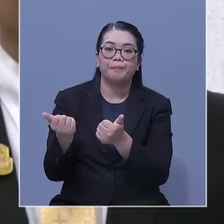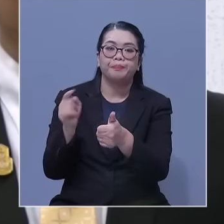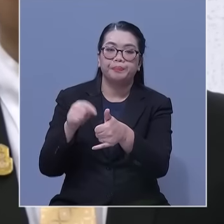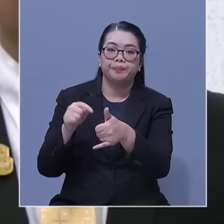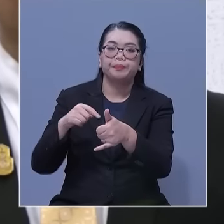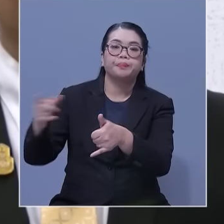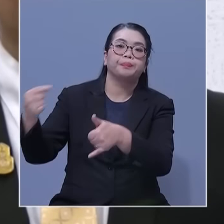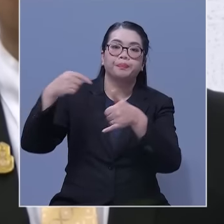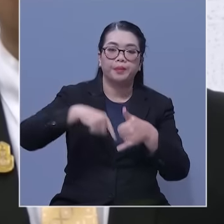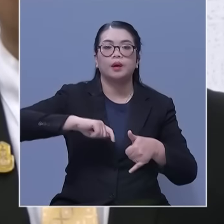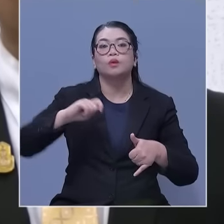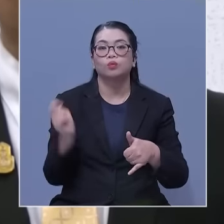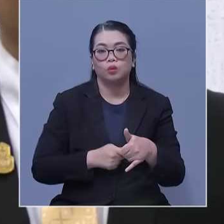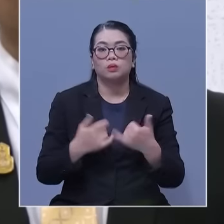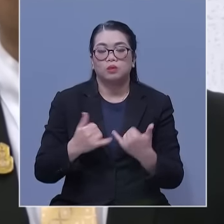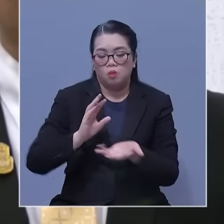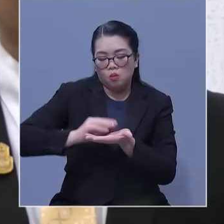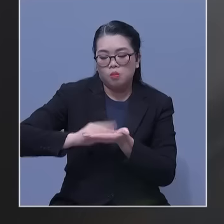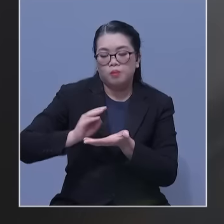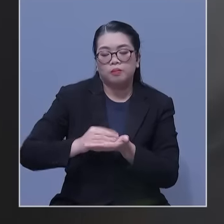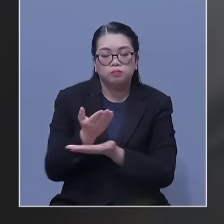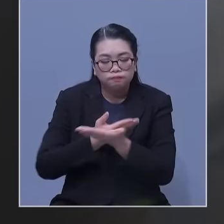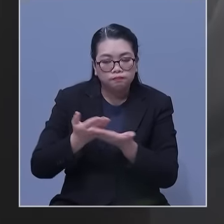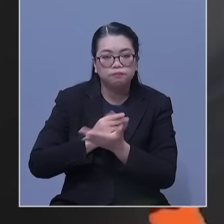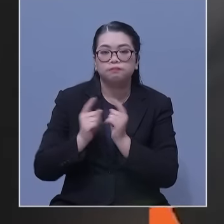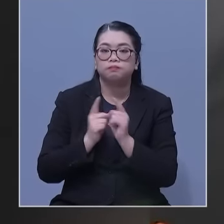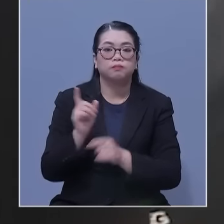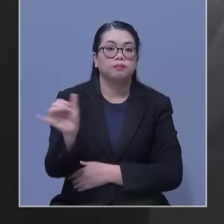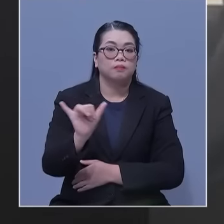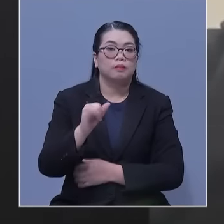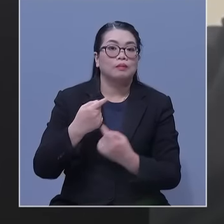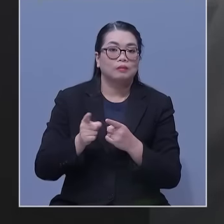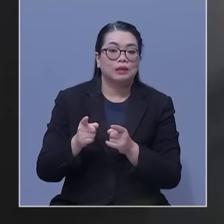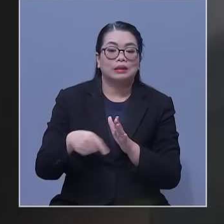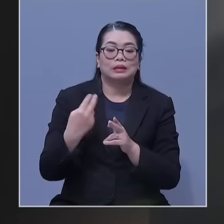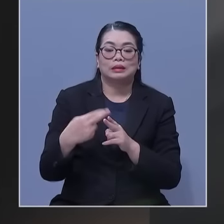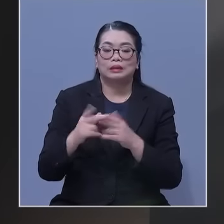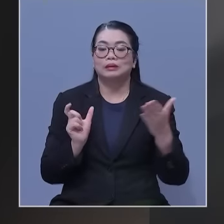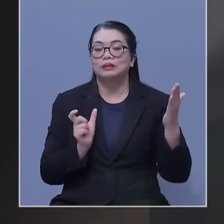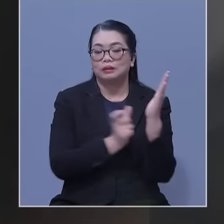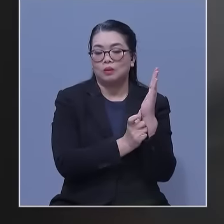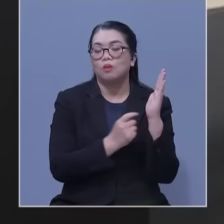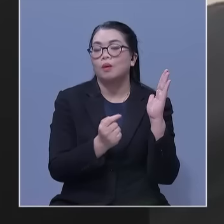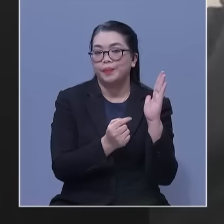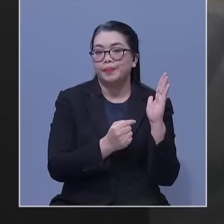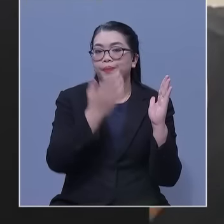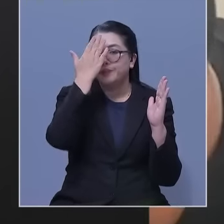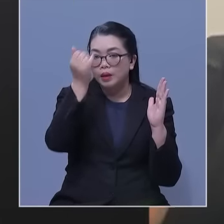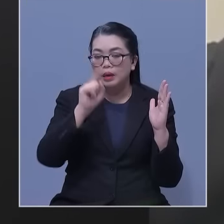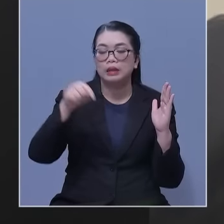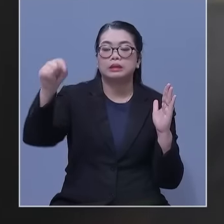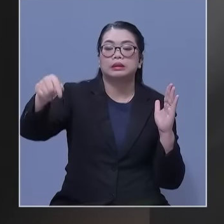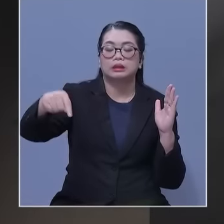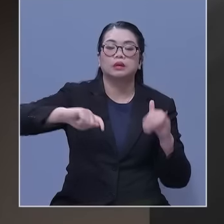ว่าส่วนตัวเนี่ยยังไม่มีข้อมูลในประเด็นการเจรจานะครับแต่สาเหตุที่ปรากฏชื่อท่านร่วมเดินทางไปด้วยเพราะเสี่ย